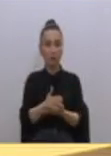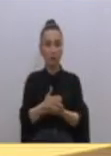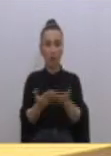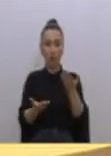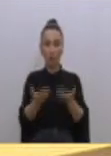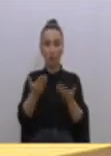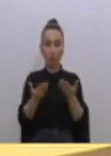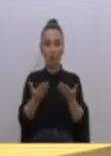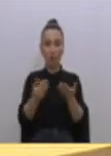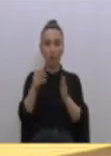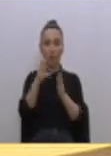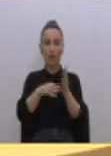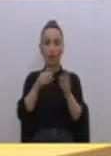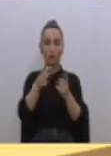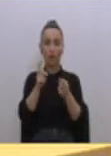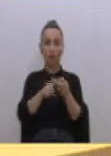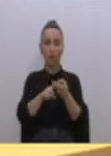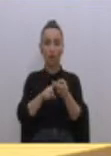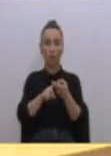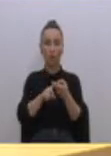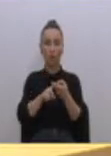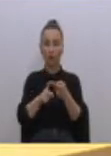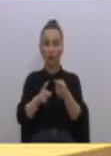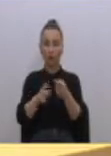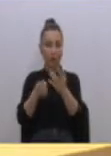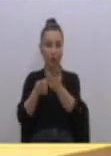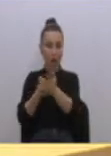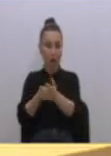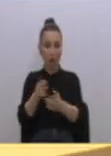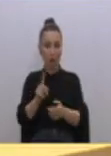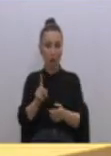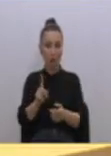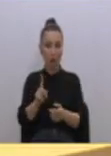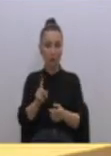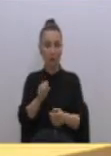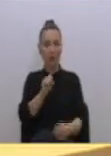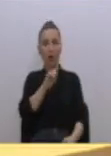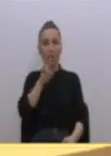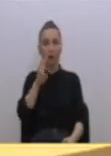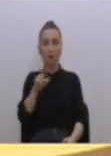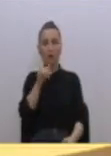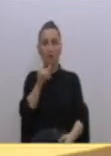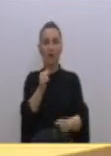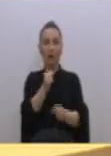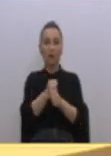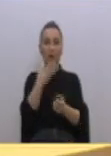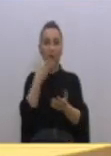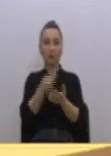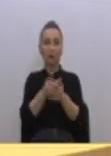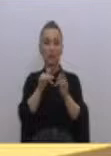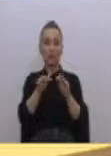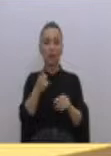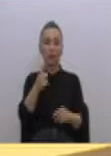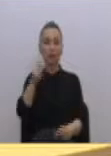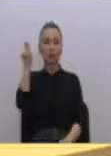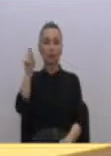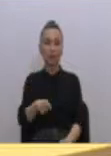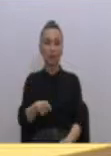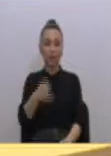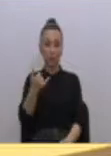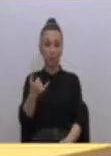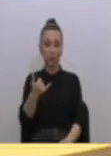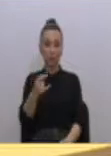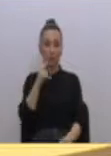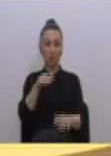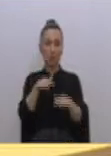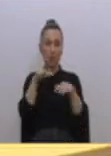tu sanktsiebis gverdis avlashi tken are khmarebit an veraketeb tken sakmes rato chamoidodnen ager dges